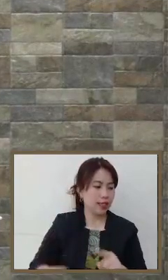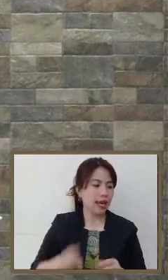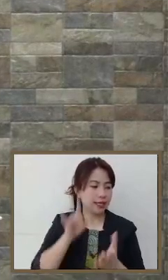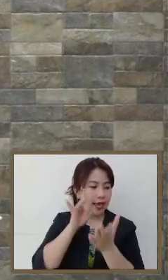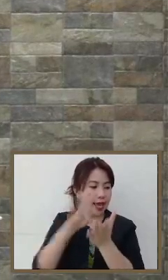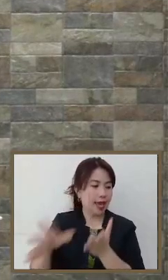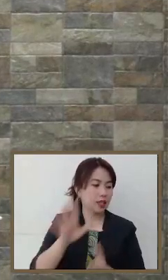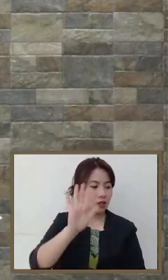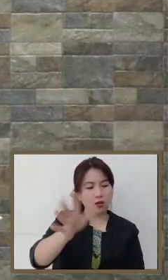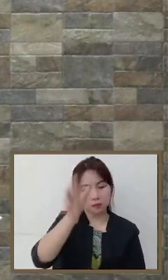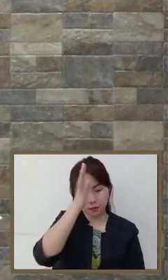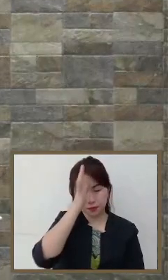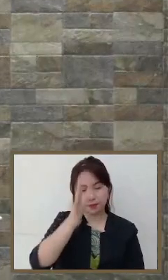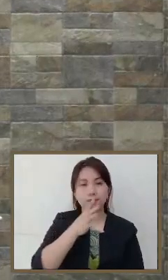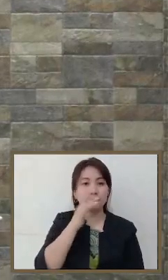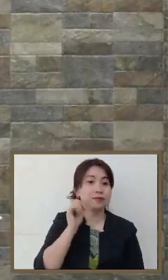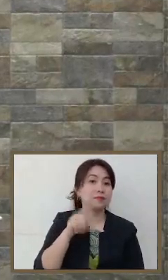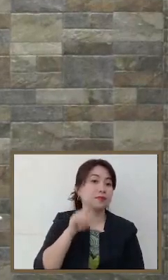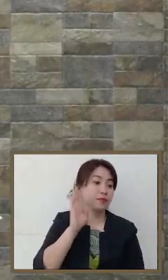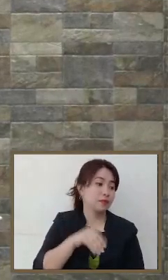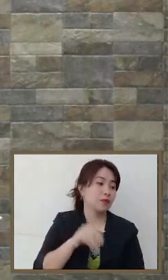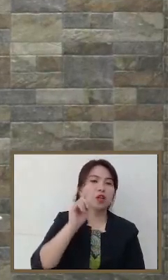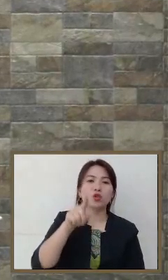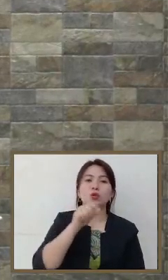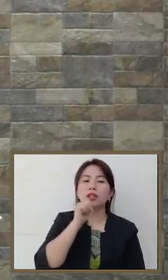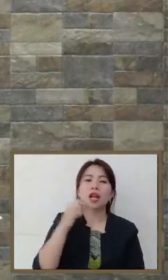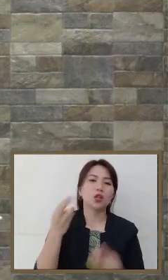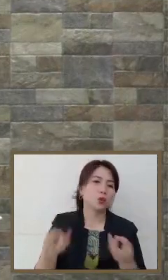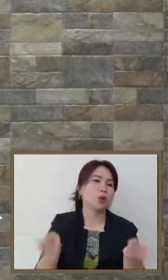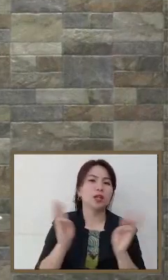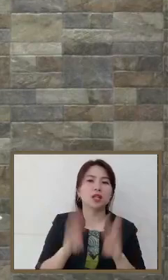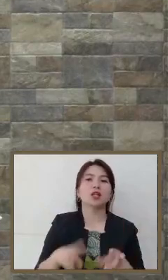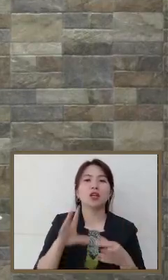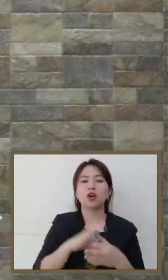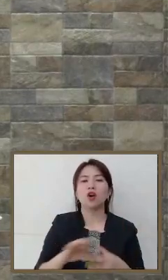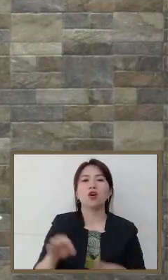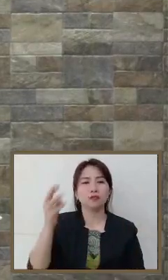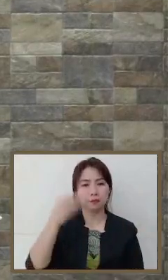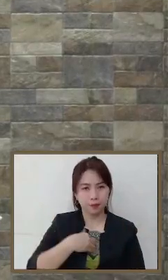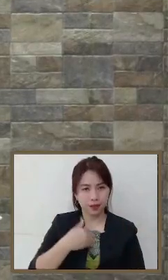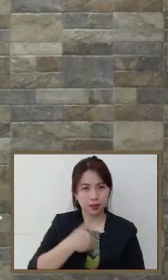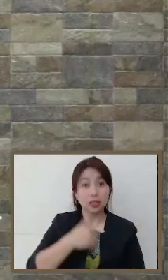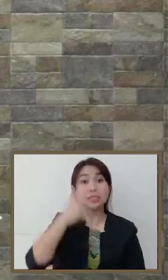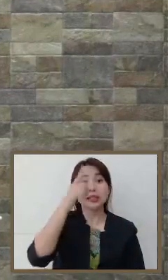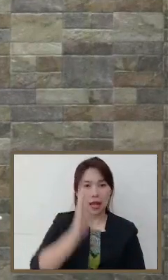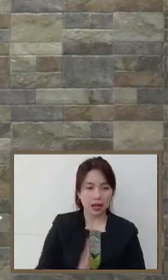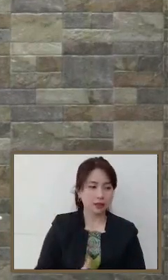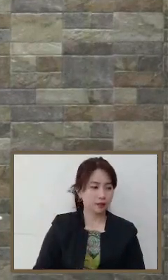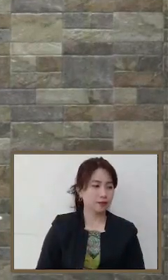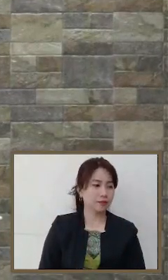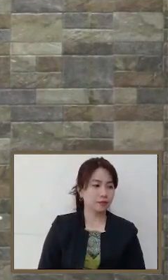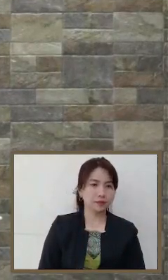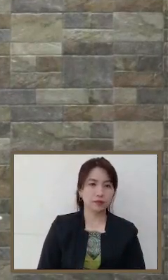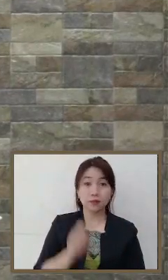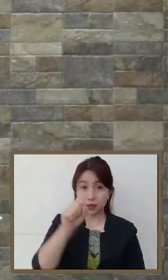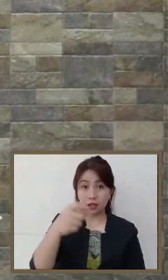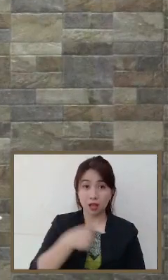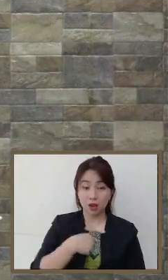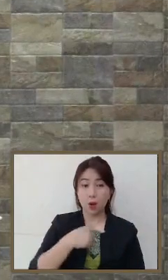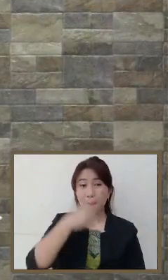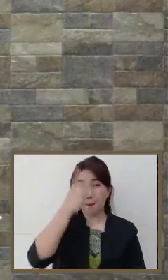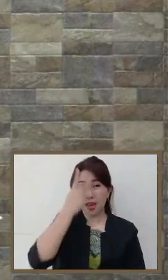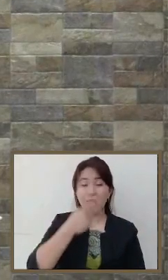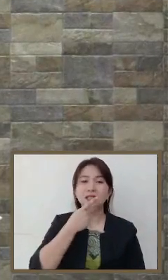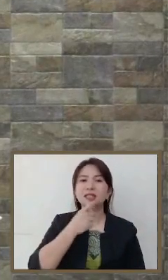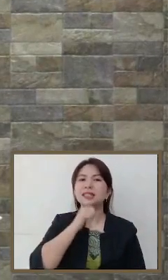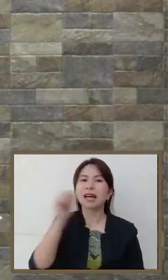brother and your sister you are not Worthy of of me Alam ko hindi natua gulang ko pero ngayon nakikita